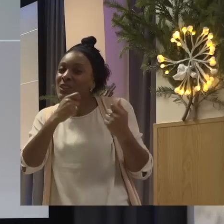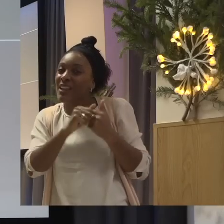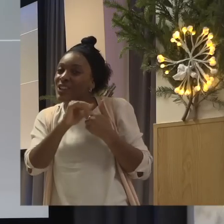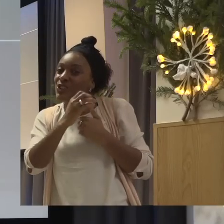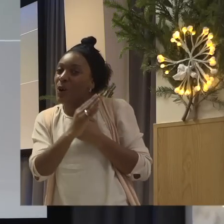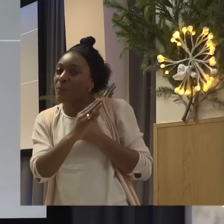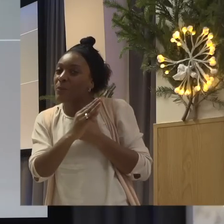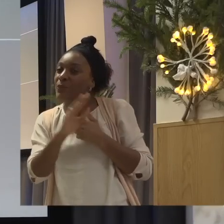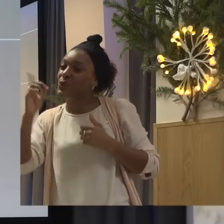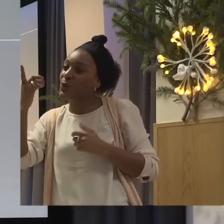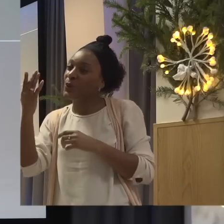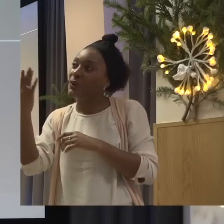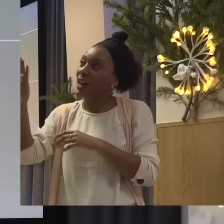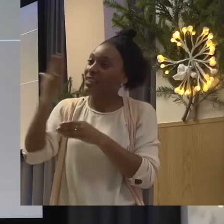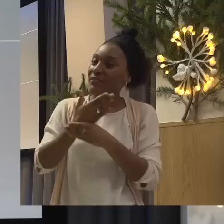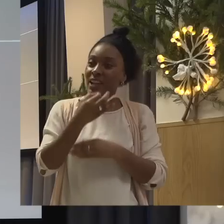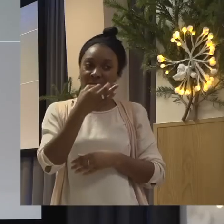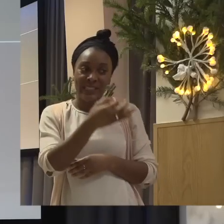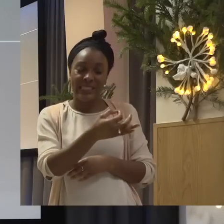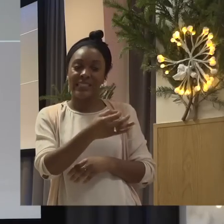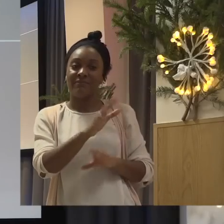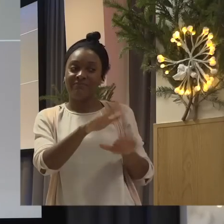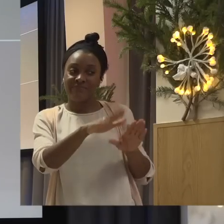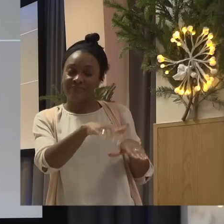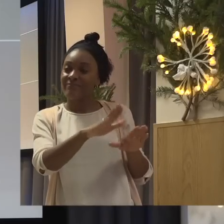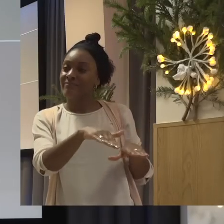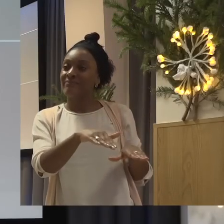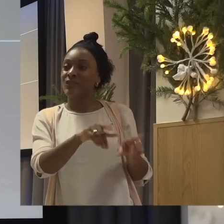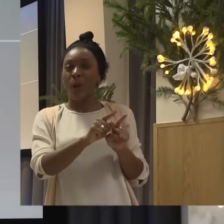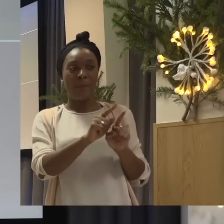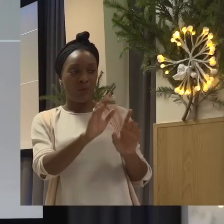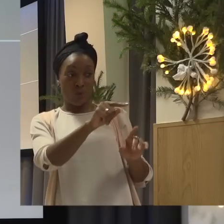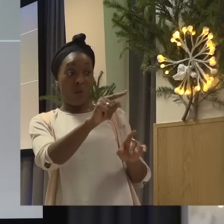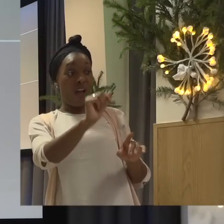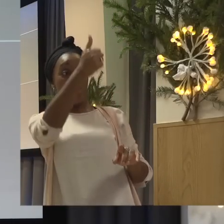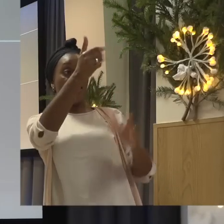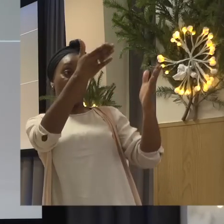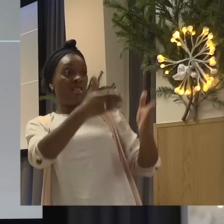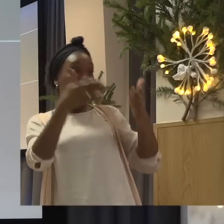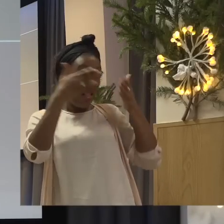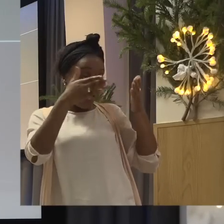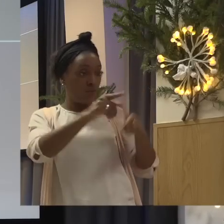Job. Il le déplace de l'homme, parce que souvent on croit que l'homme est le centre. L'homme n'est pas le centre.